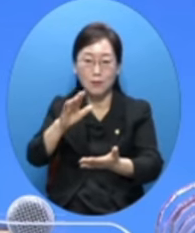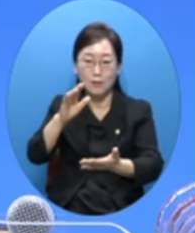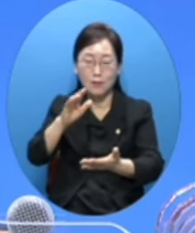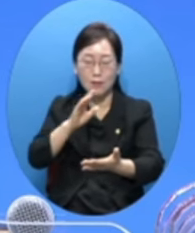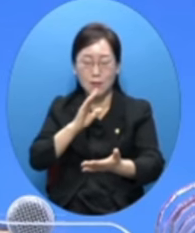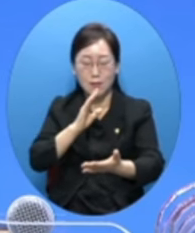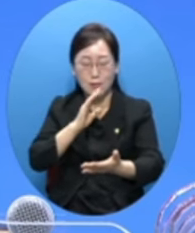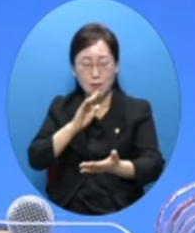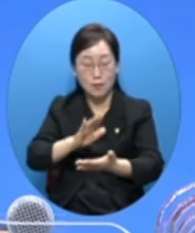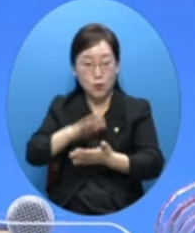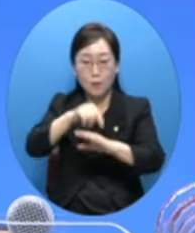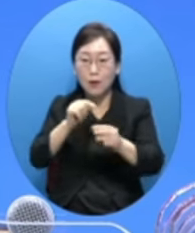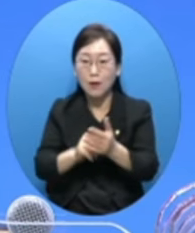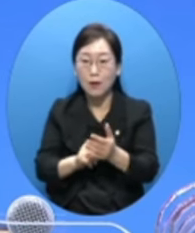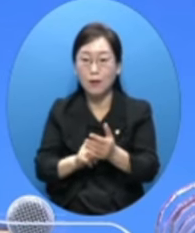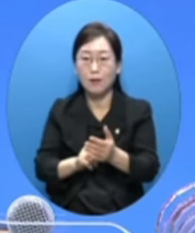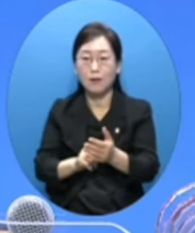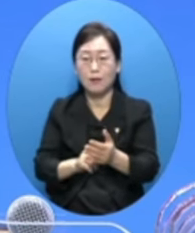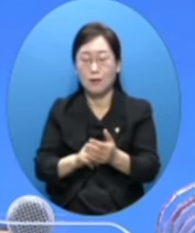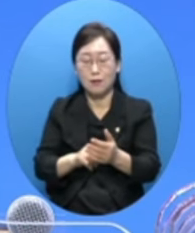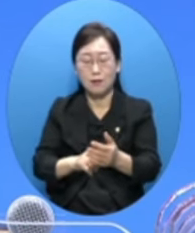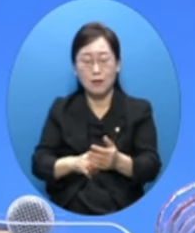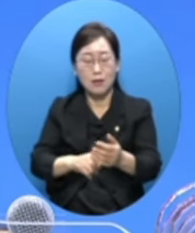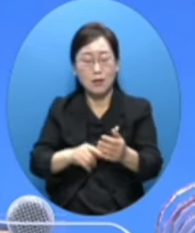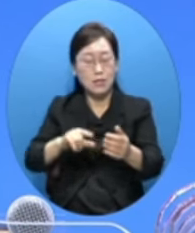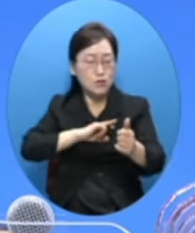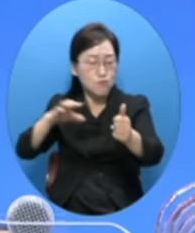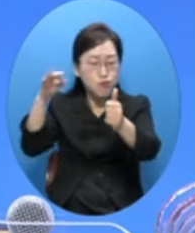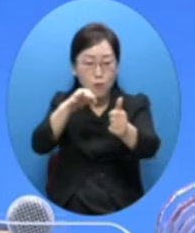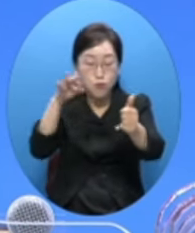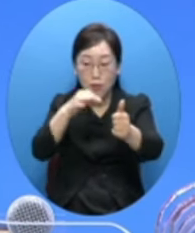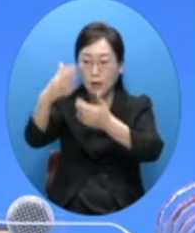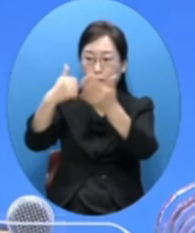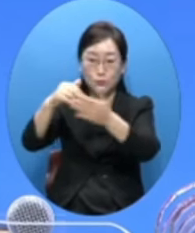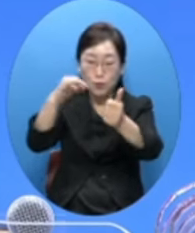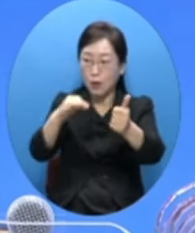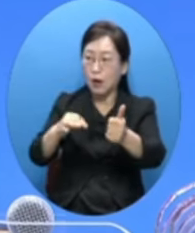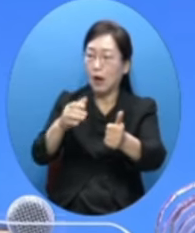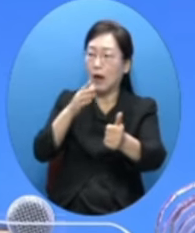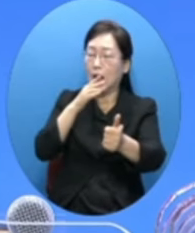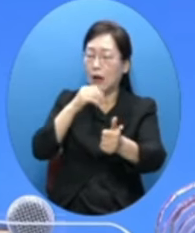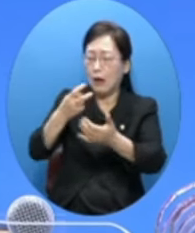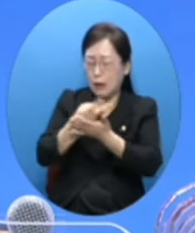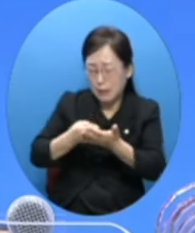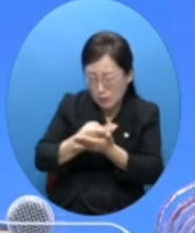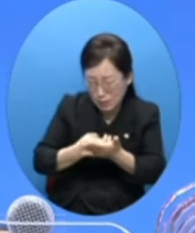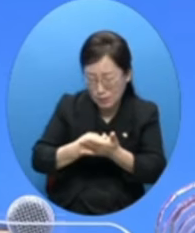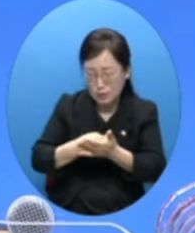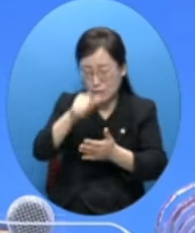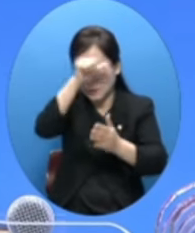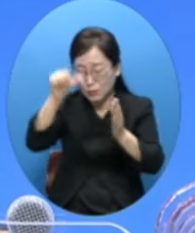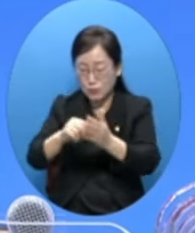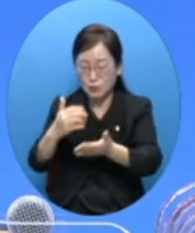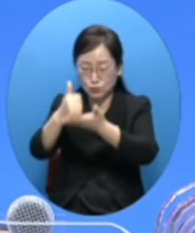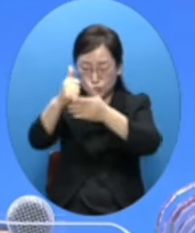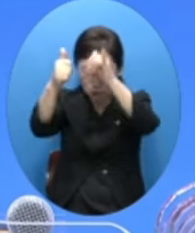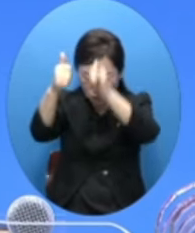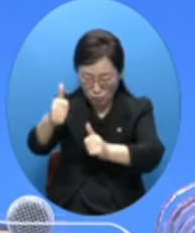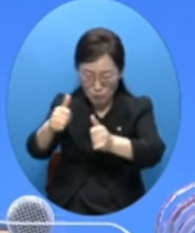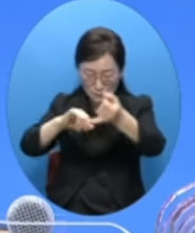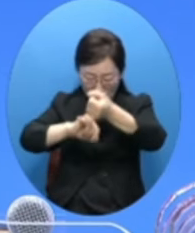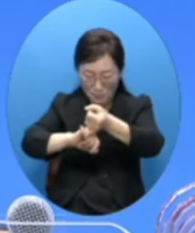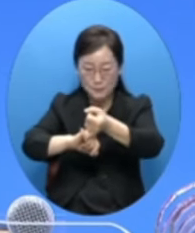듣습니다. 익두야 익두야 하는 성령을 듣고 대굴대굴 부르면서 내 남은 여생 주님에 바치겠습니다. 그래서 그가